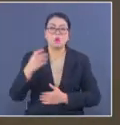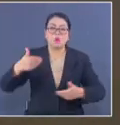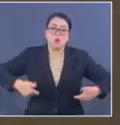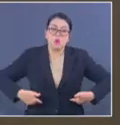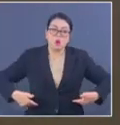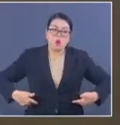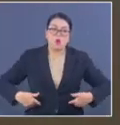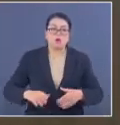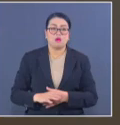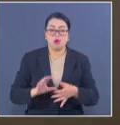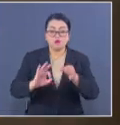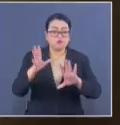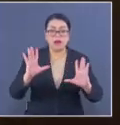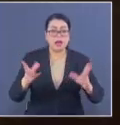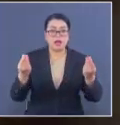ลูกไฟหายไปเลย